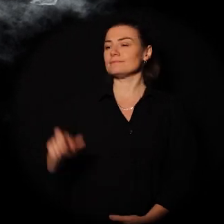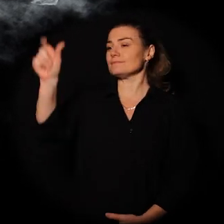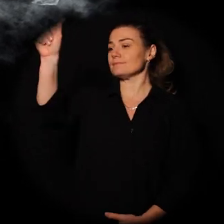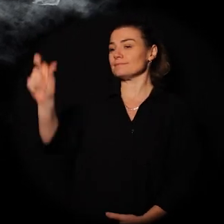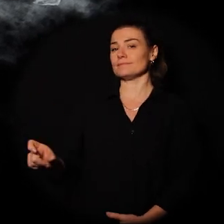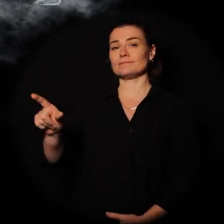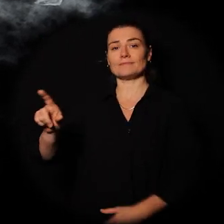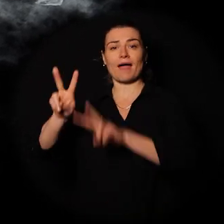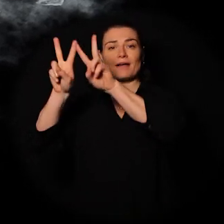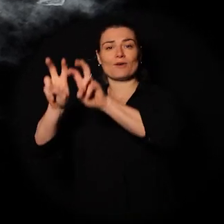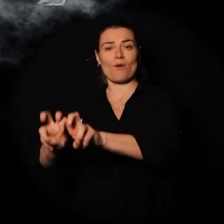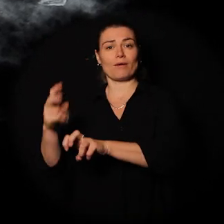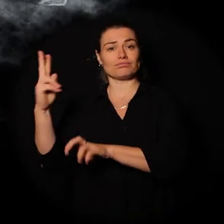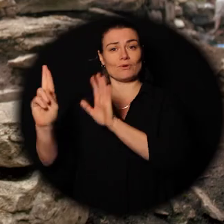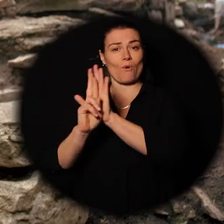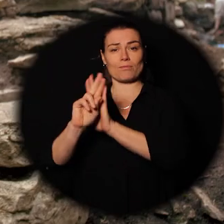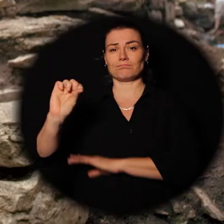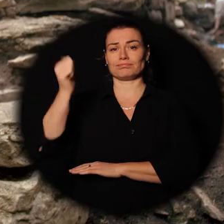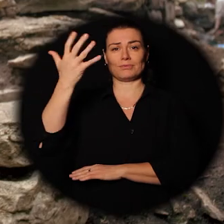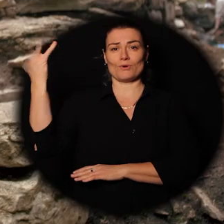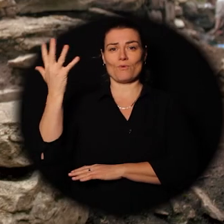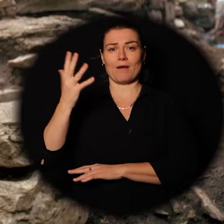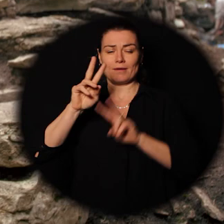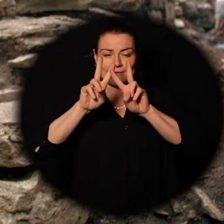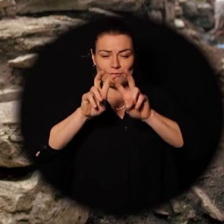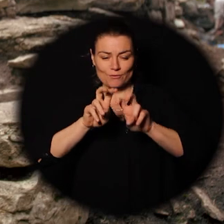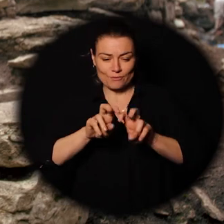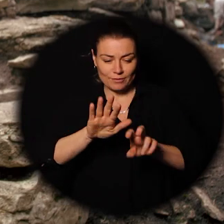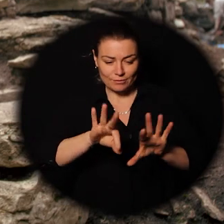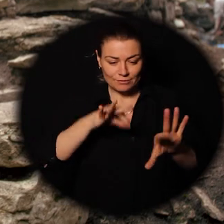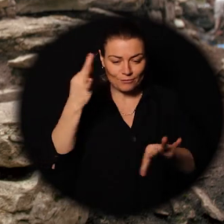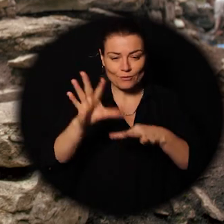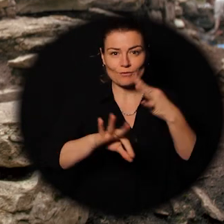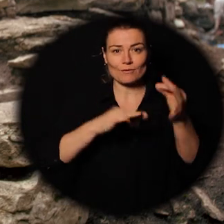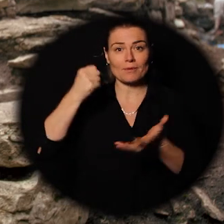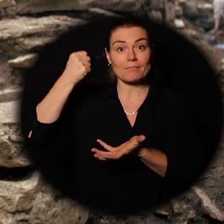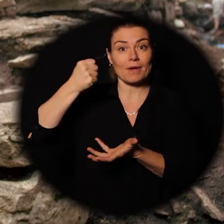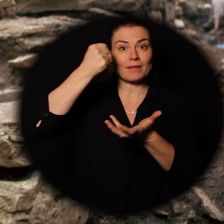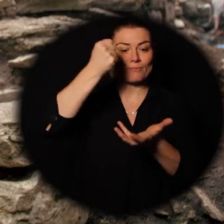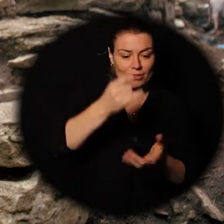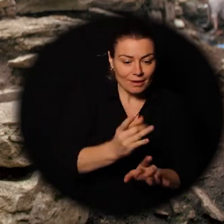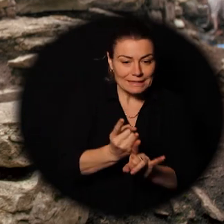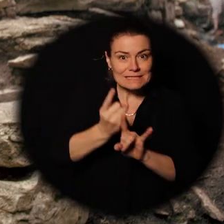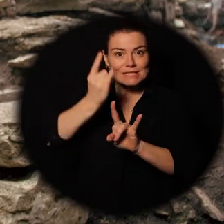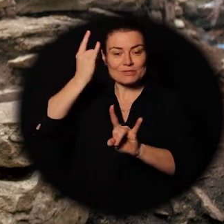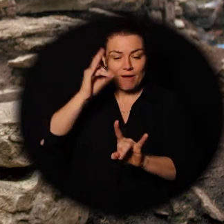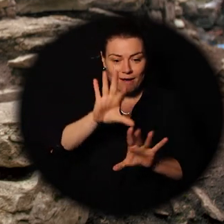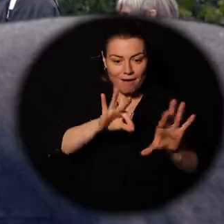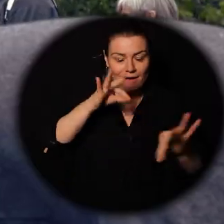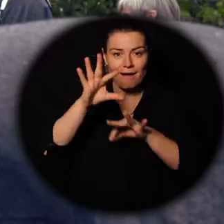Le rôle premier de l'archéologue, c'est de toujours restituer le patrimoine, l'histoire qui sort de terre